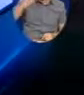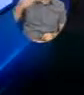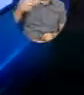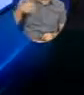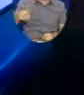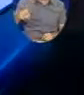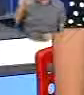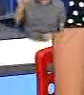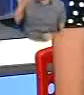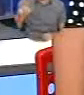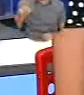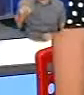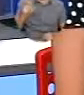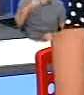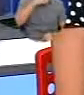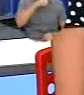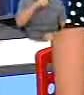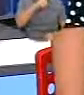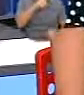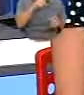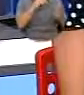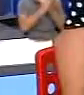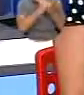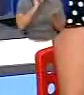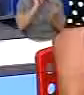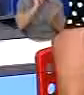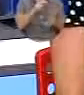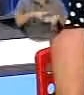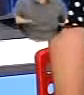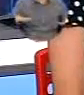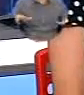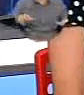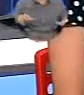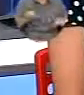כן, נהדרת. כן. הסיפור הוא באמת הרבה יותר מורכב, שנראה כהצלחה.